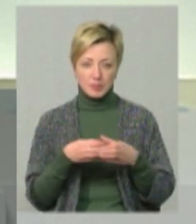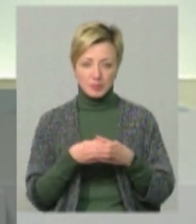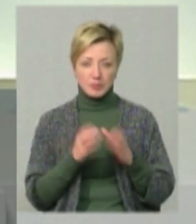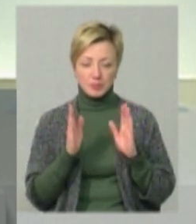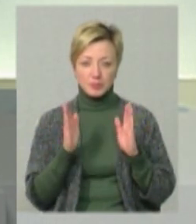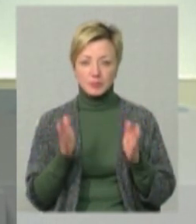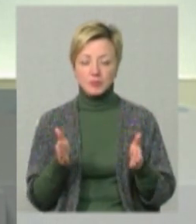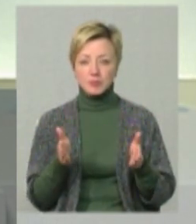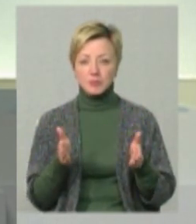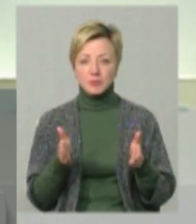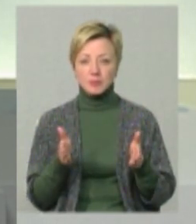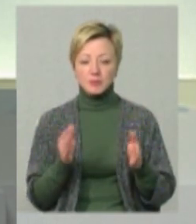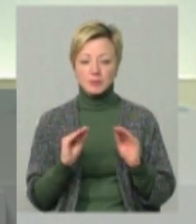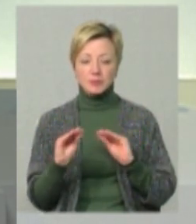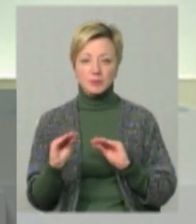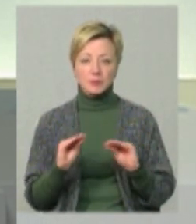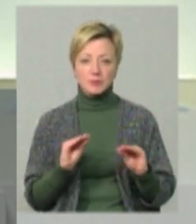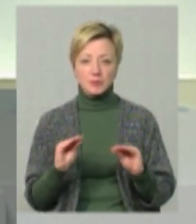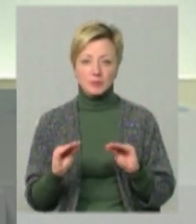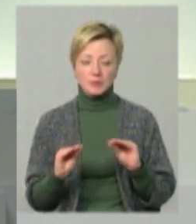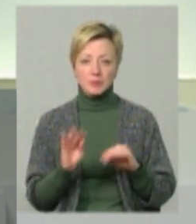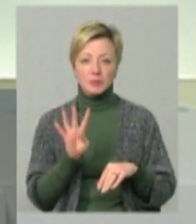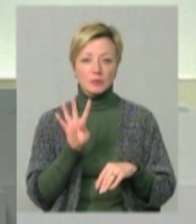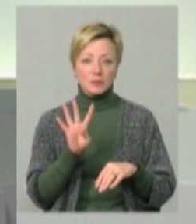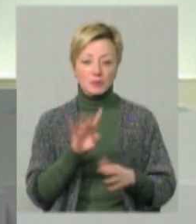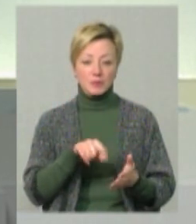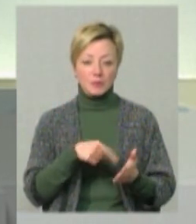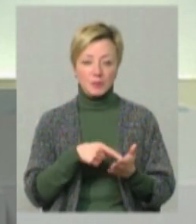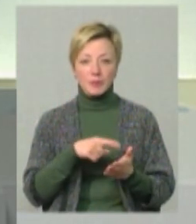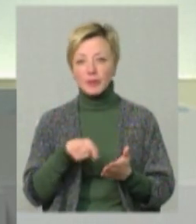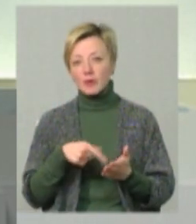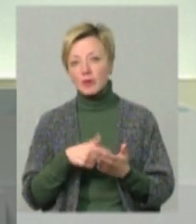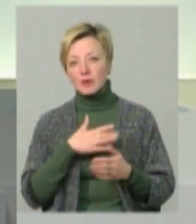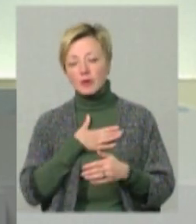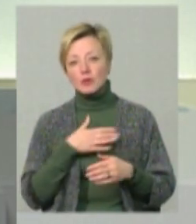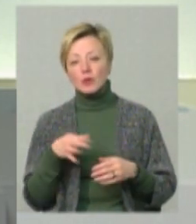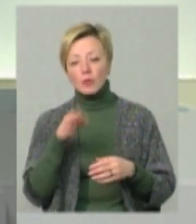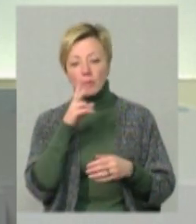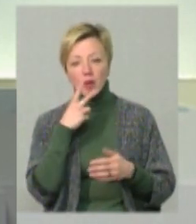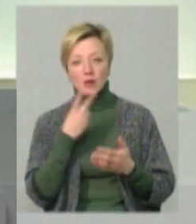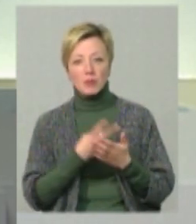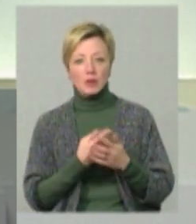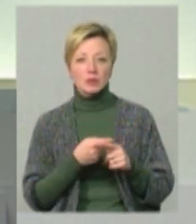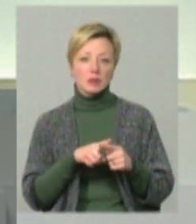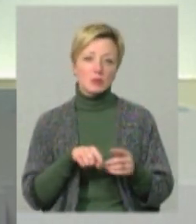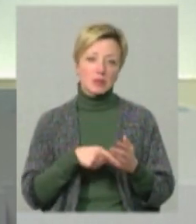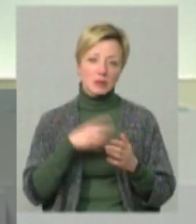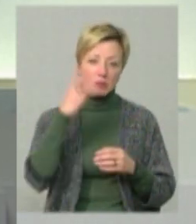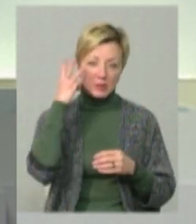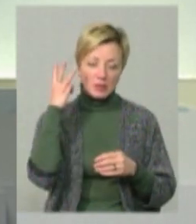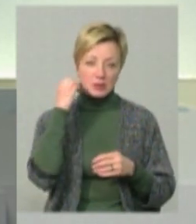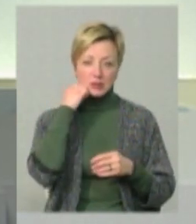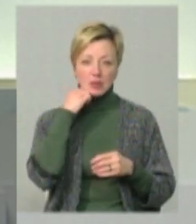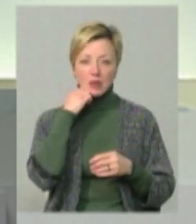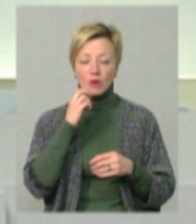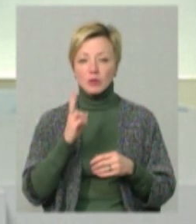вони будуть розміщені в 4 містах нашої області. Передбачено, що це місто Хмельницький,